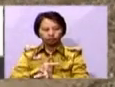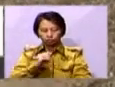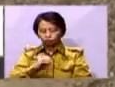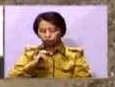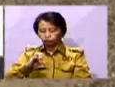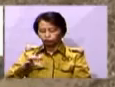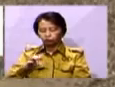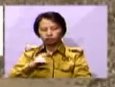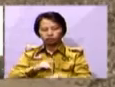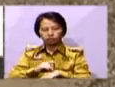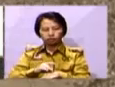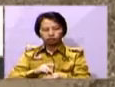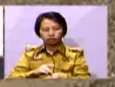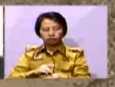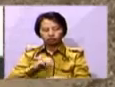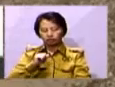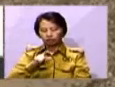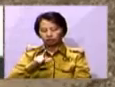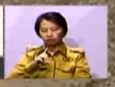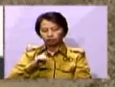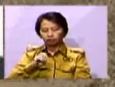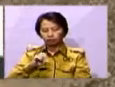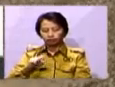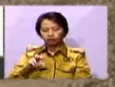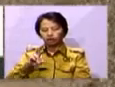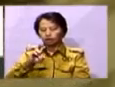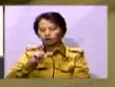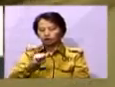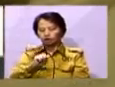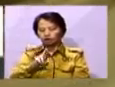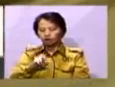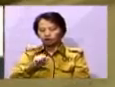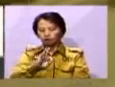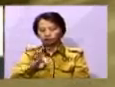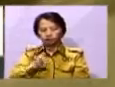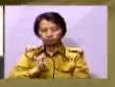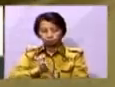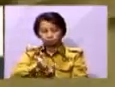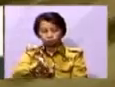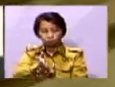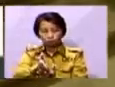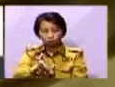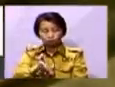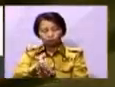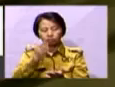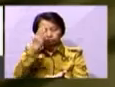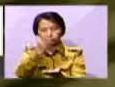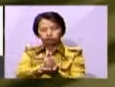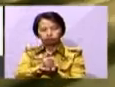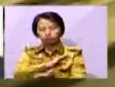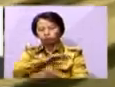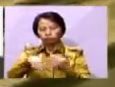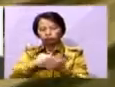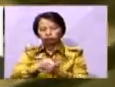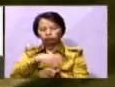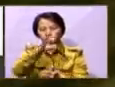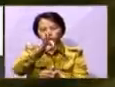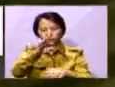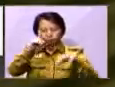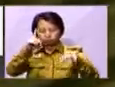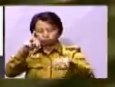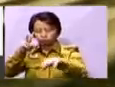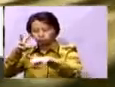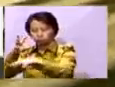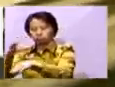OCC berpusat di Depo Al-Abdiyah Arafah. Ia melalui pergerakan A yang berhenti di kesemua 9 stesen